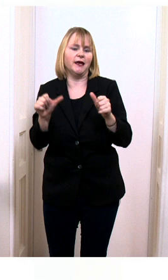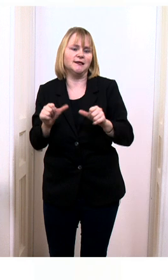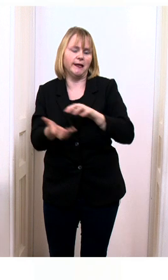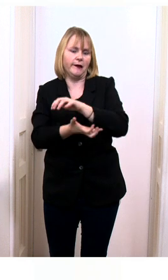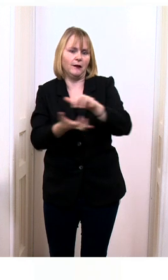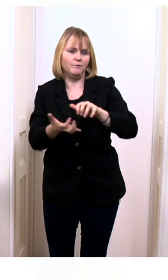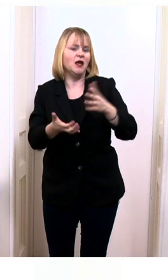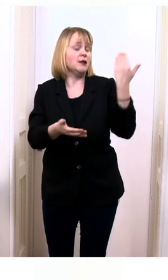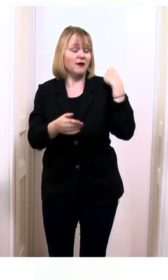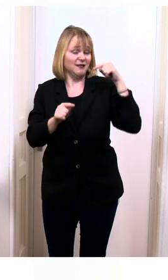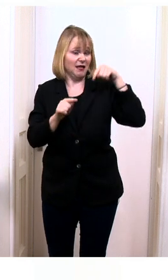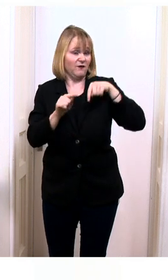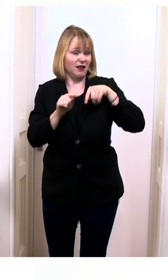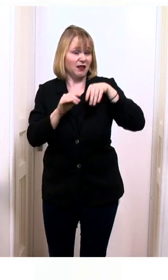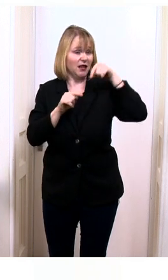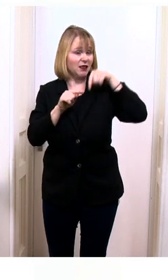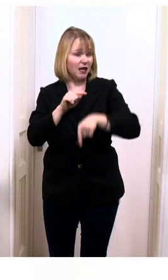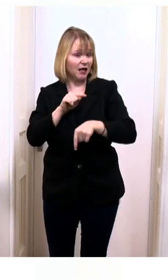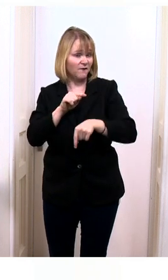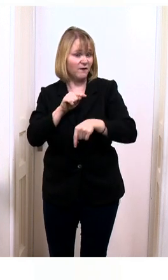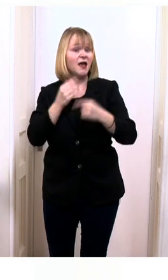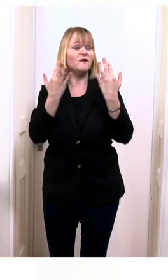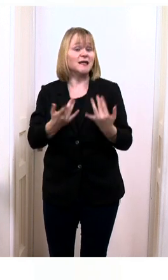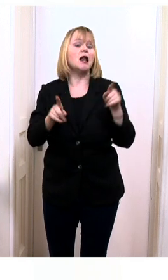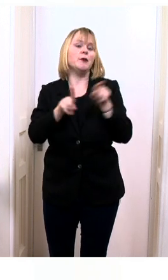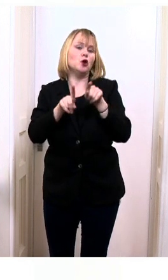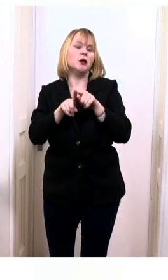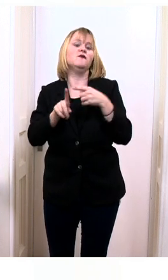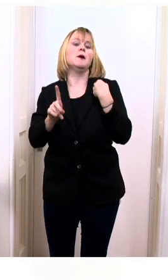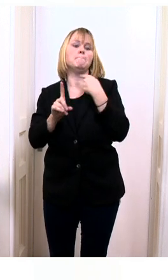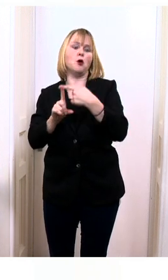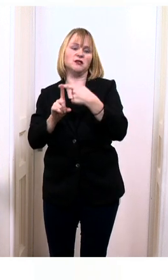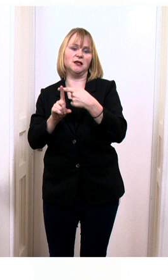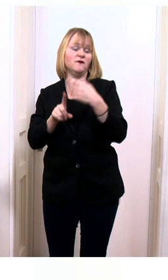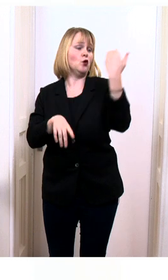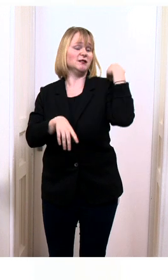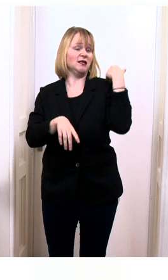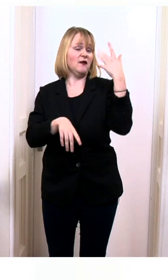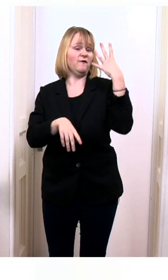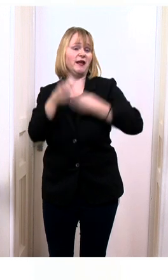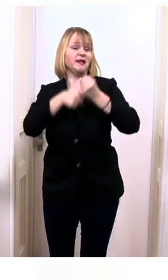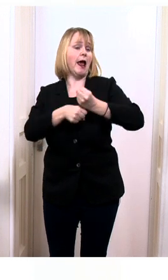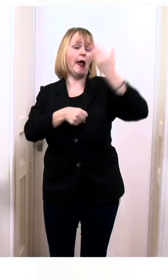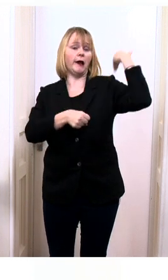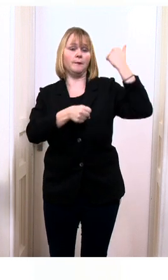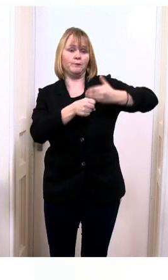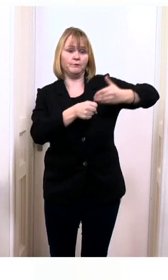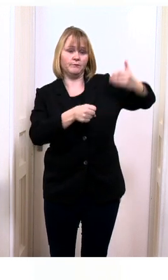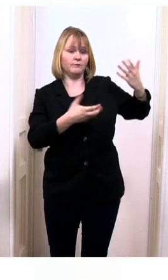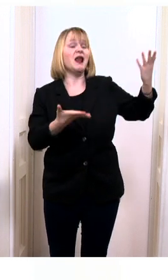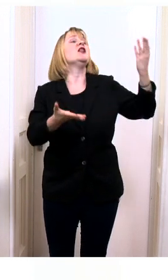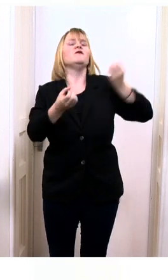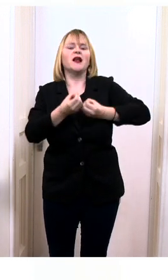erwähnen, tiefe Zahlen sind hier positiv, und wir sehen, dass wir in den letzten 4 Jahren natürliche